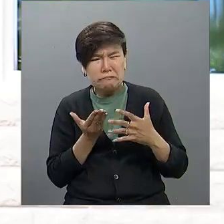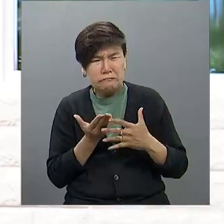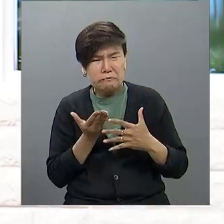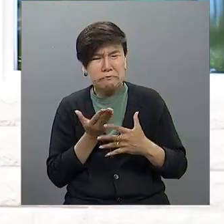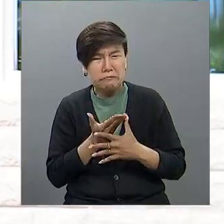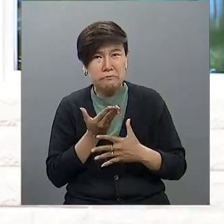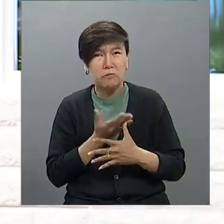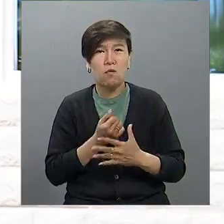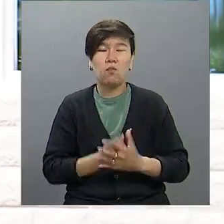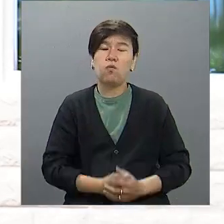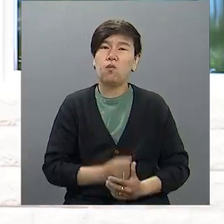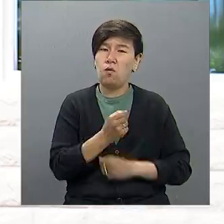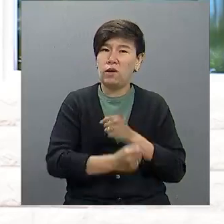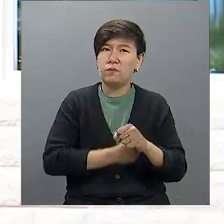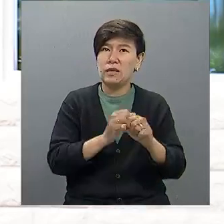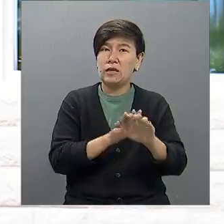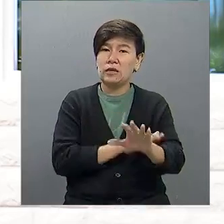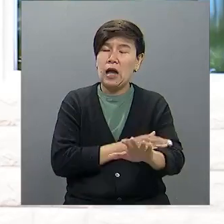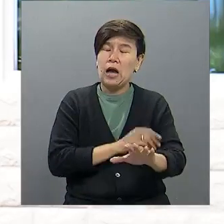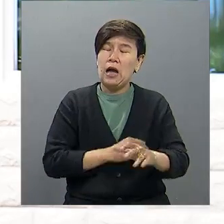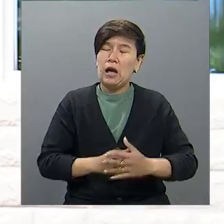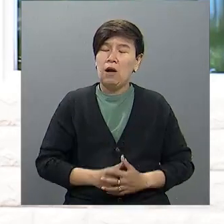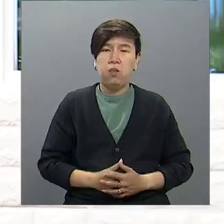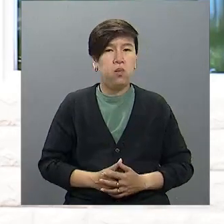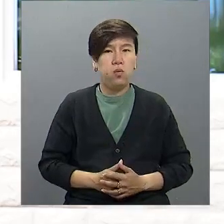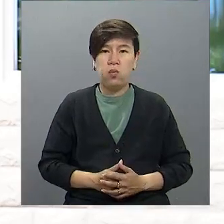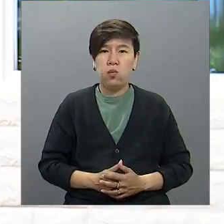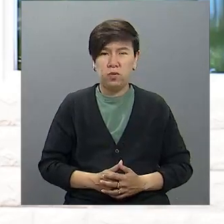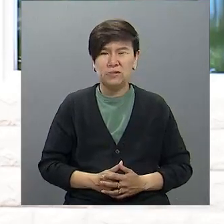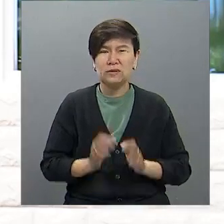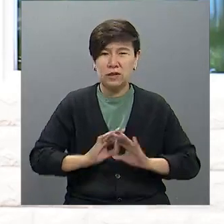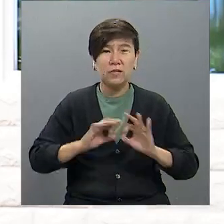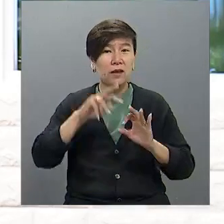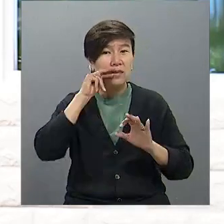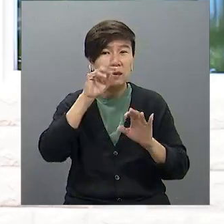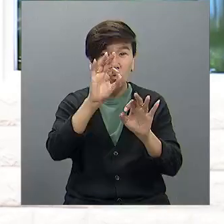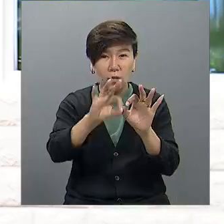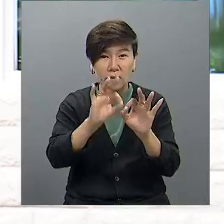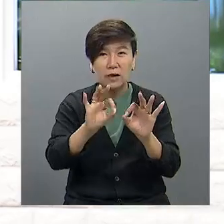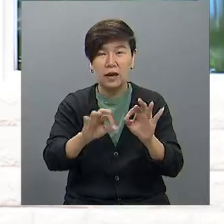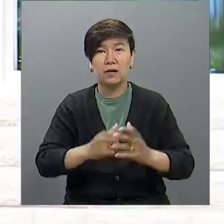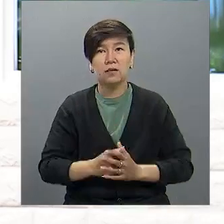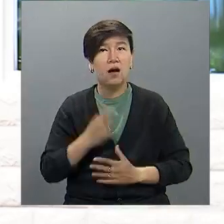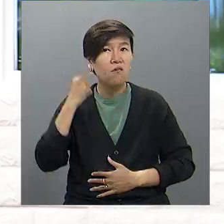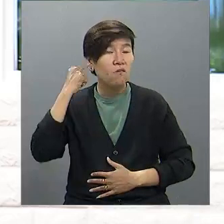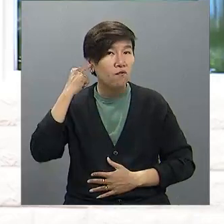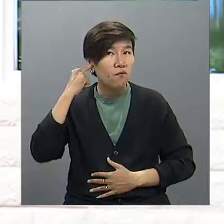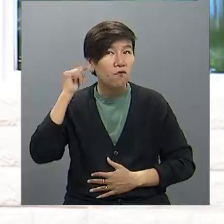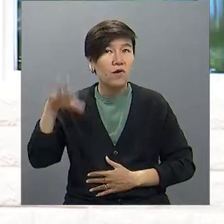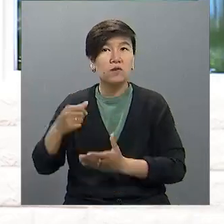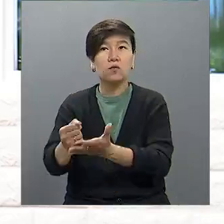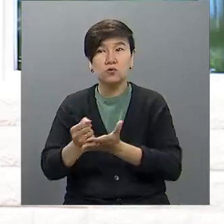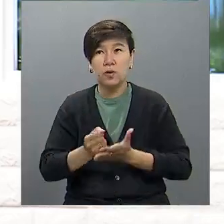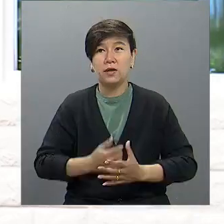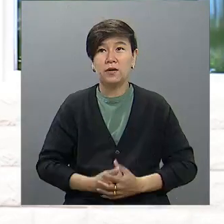ยเนาะกว่าจะมีน้ำใช้กันดังนั้นใช้น้ำกันประหยัดเลยนะคะฟังข่าวแบบนี้บ่อยๆแล้วก็ต้องช่วยกันป้ายต่อไป